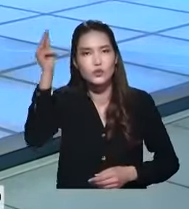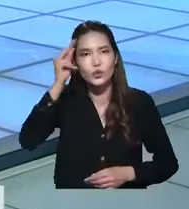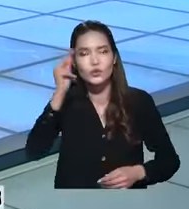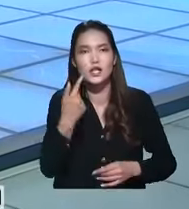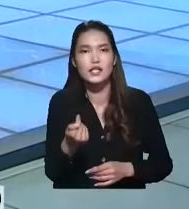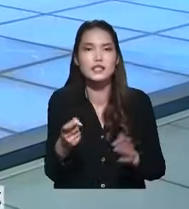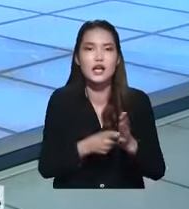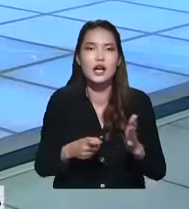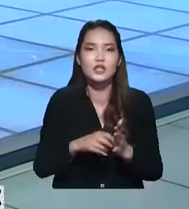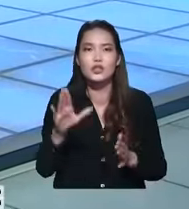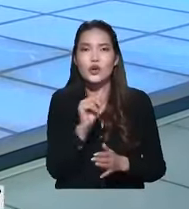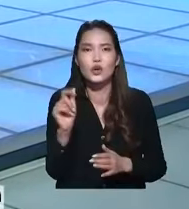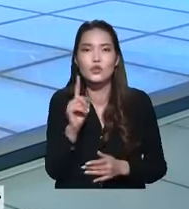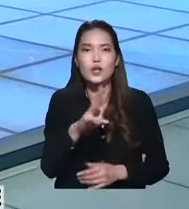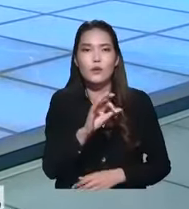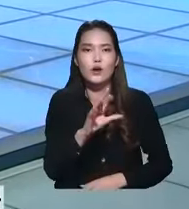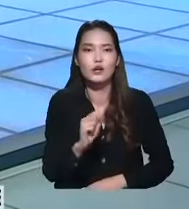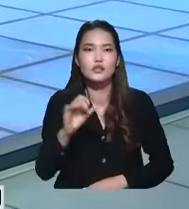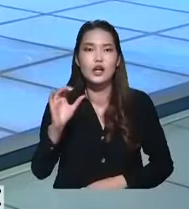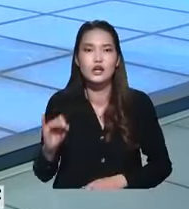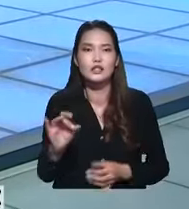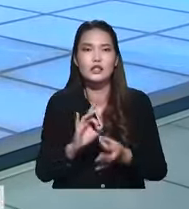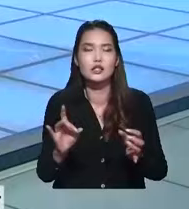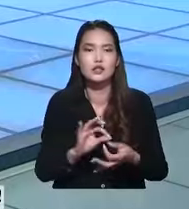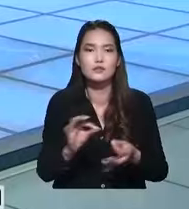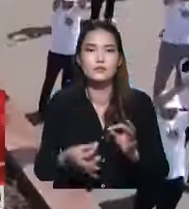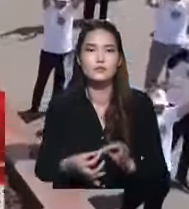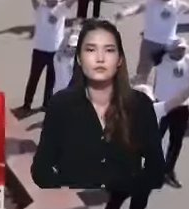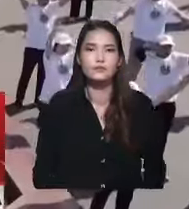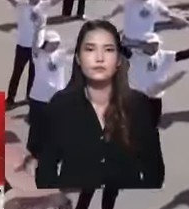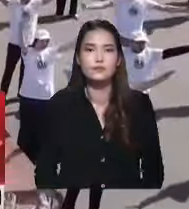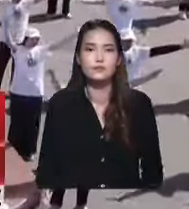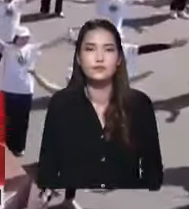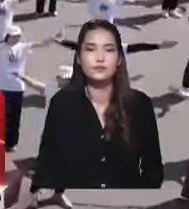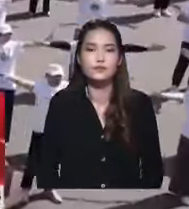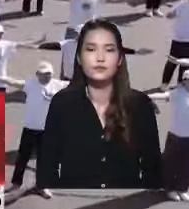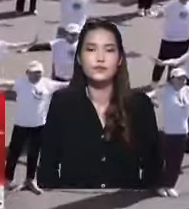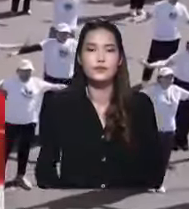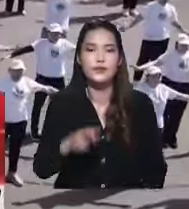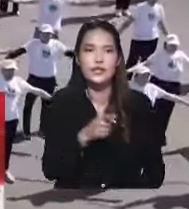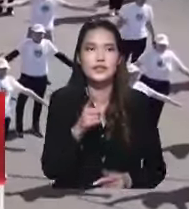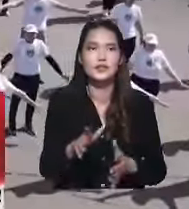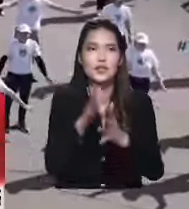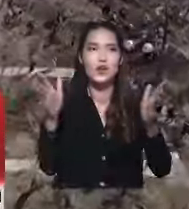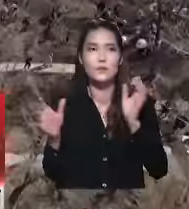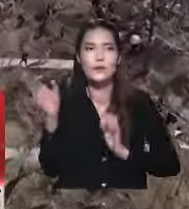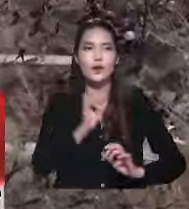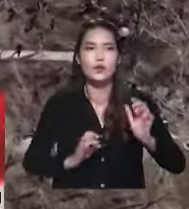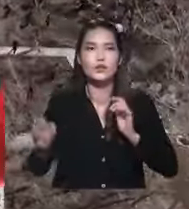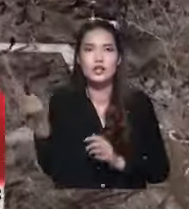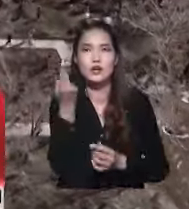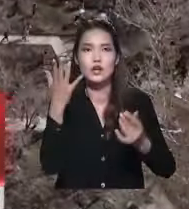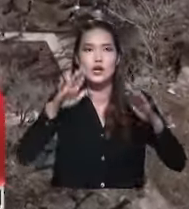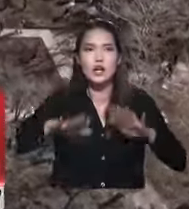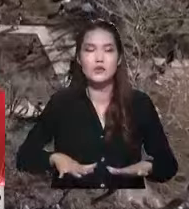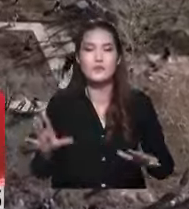из карагандинских вузов. Марина Иниватова расскажет подробнее. Тысячи студентов в Астане вместе с сотнями преподавателей